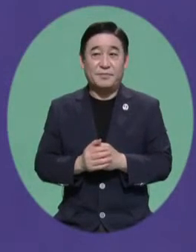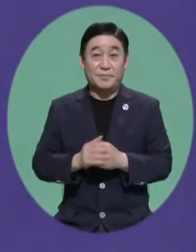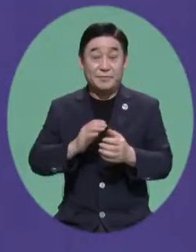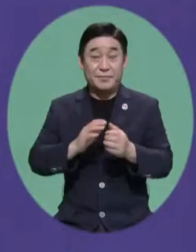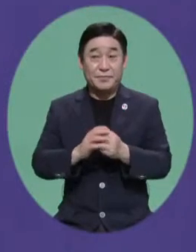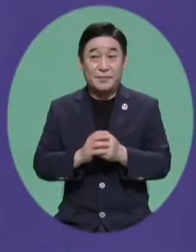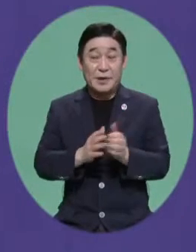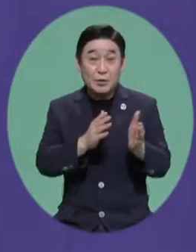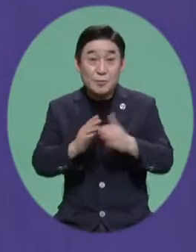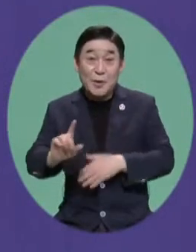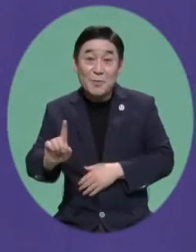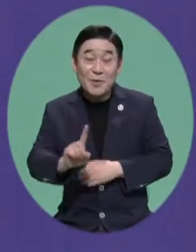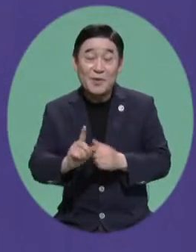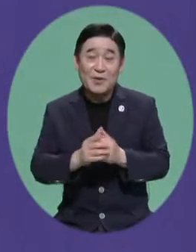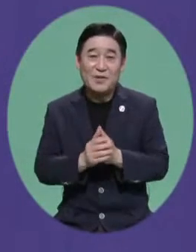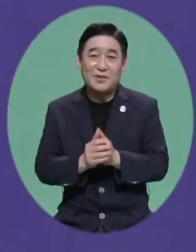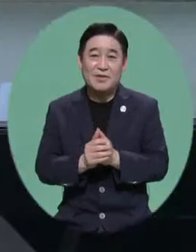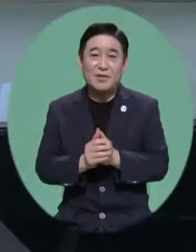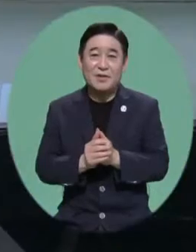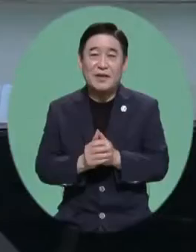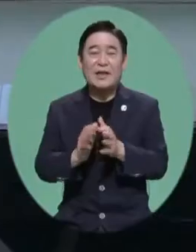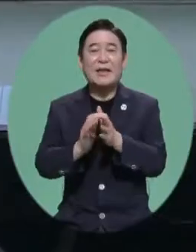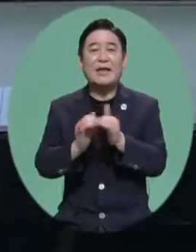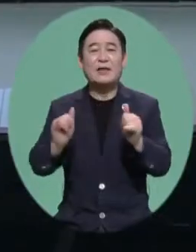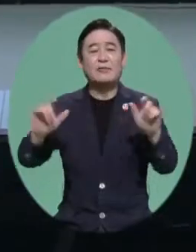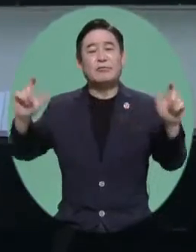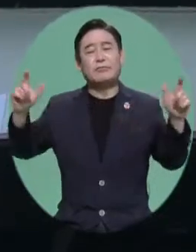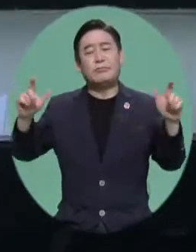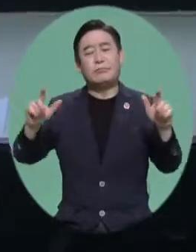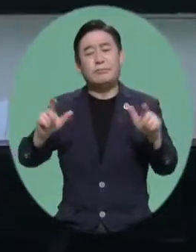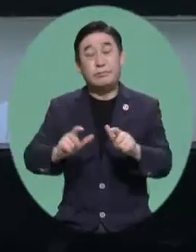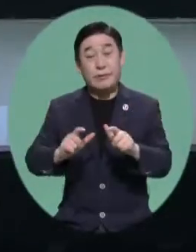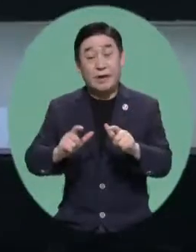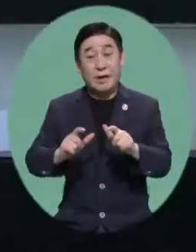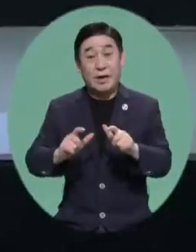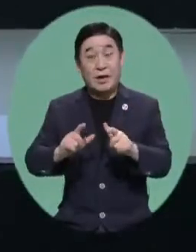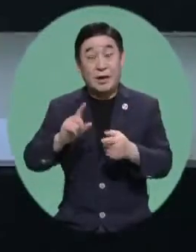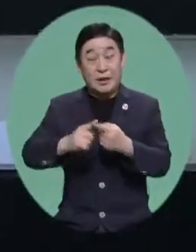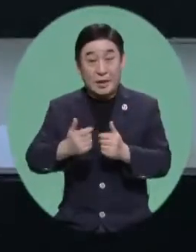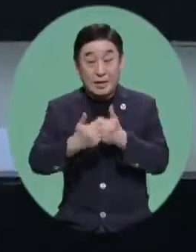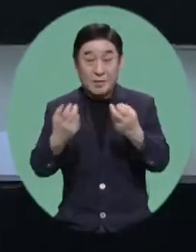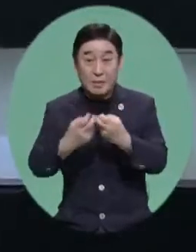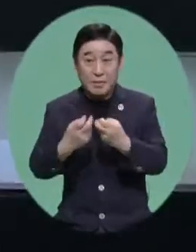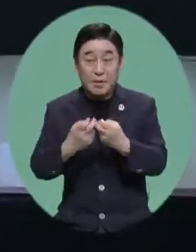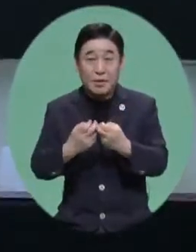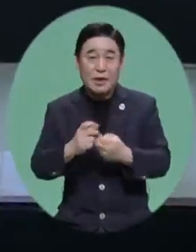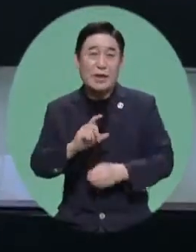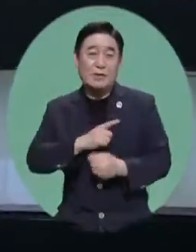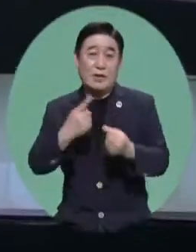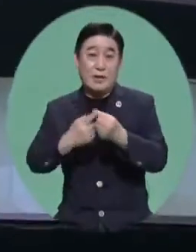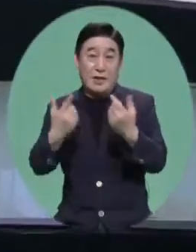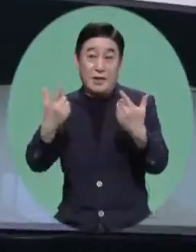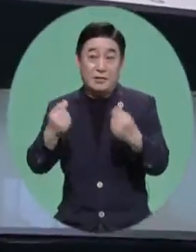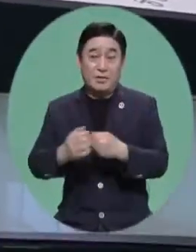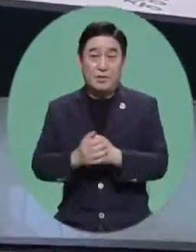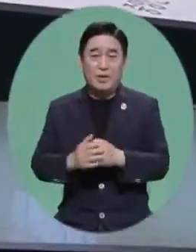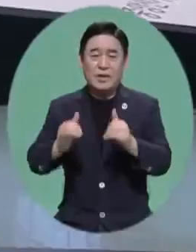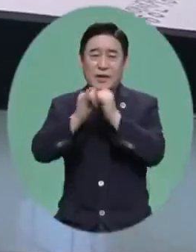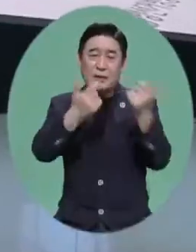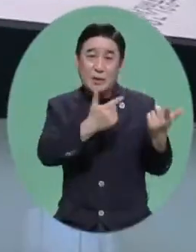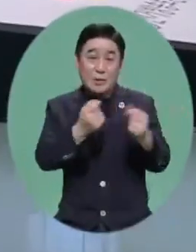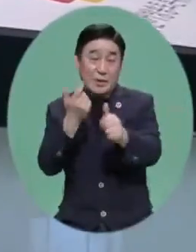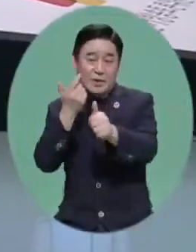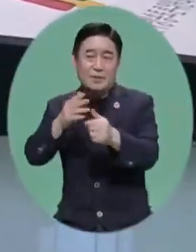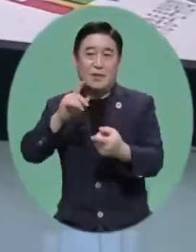토론주제 저희가 준비한 거군요 인구 절벽 대응방안 입니다 진행 방식은 주제 1 과 같구요 사회적